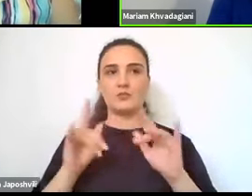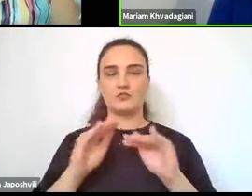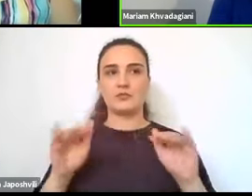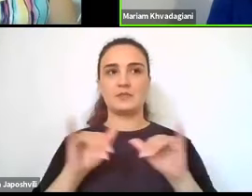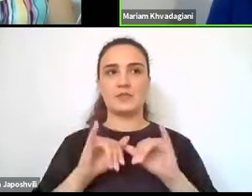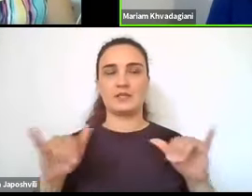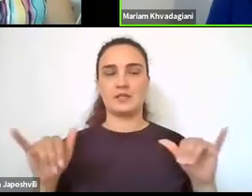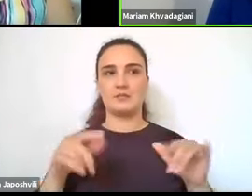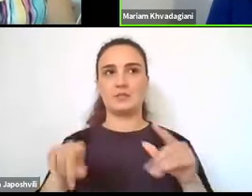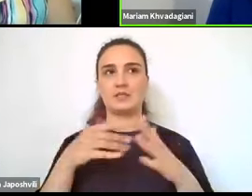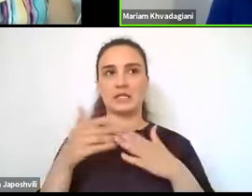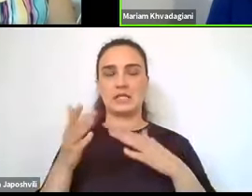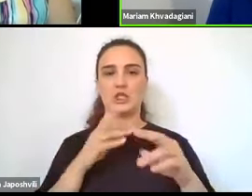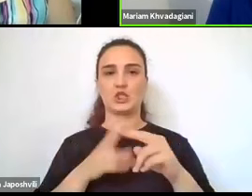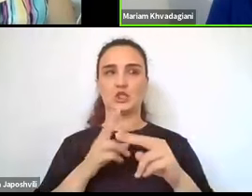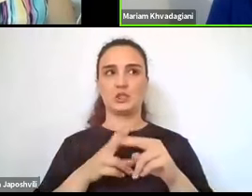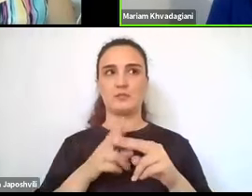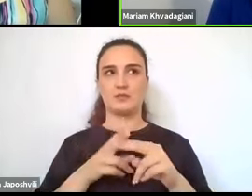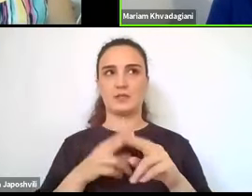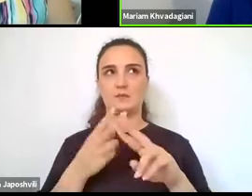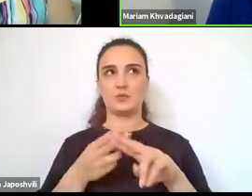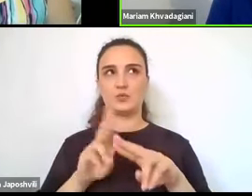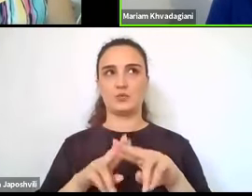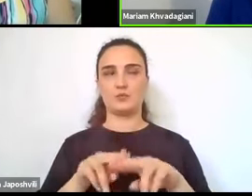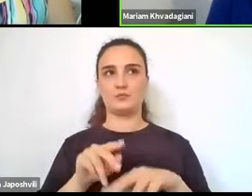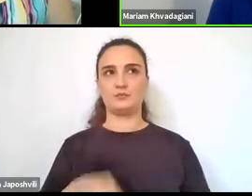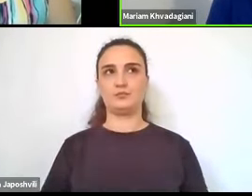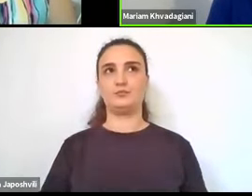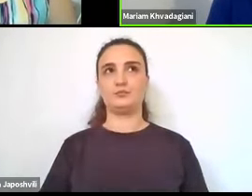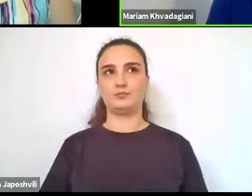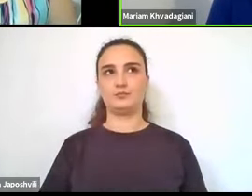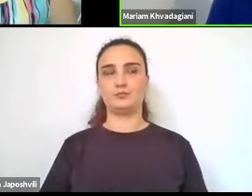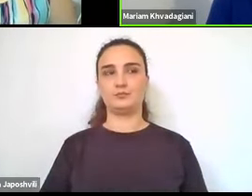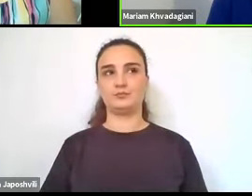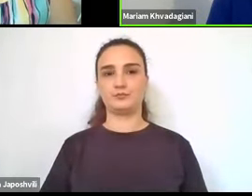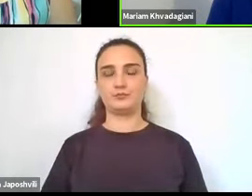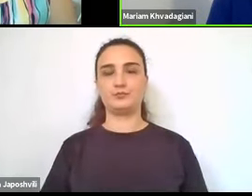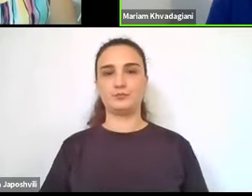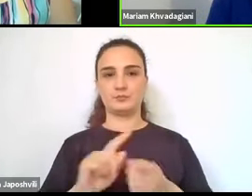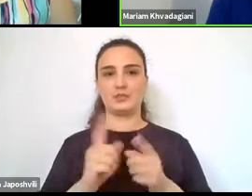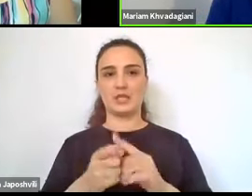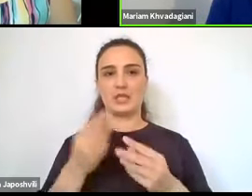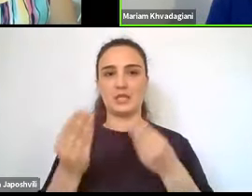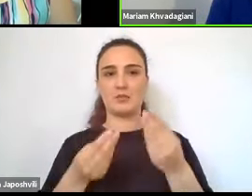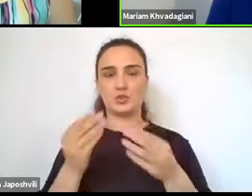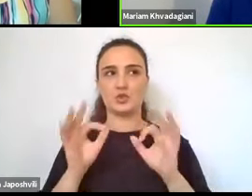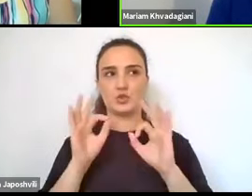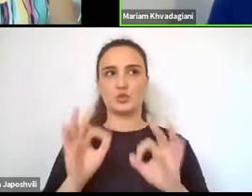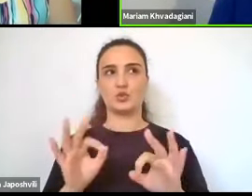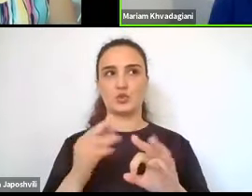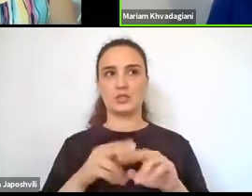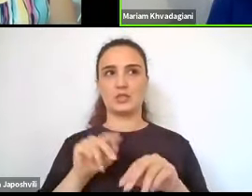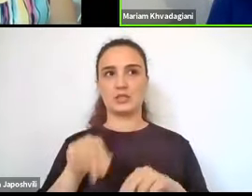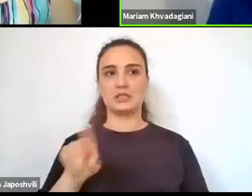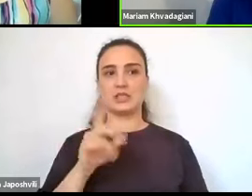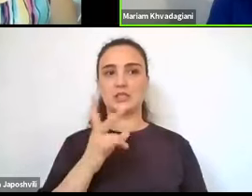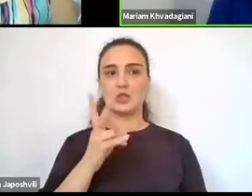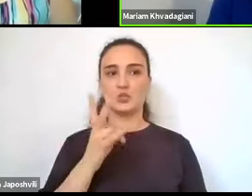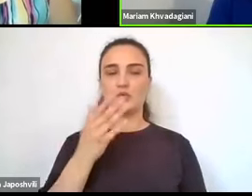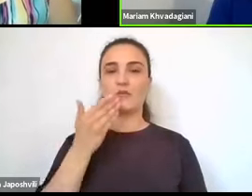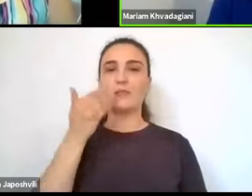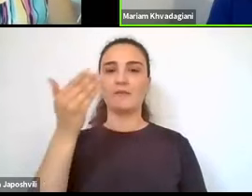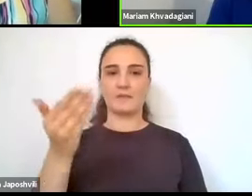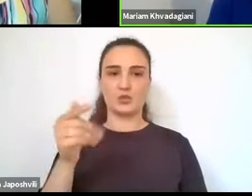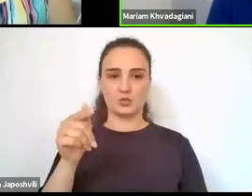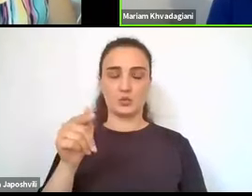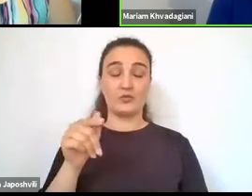განვითარებას ხელი ეშლება. ამიტომ პირიქით, თამაში არის სწორედ ის რასაც უნდა მიმართოთ